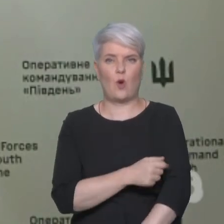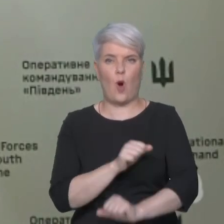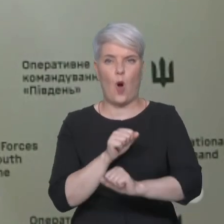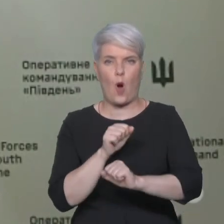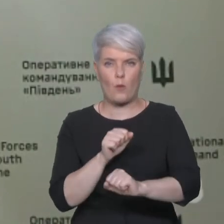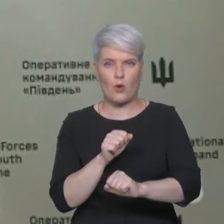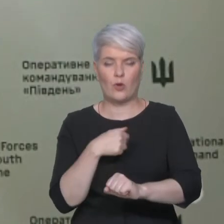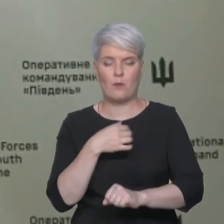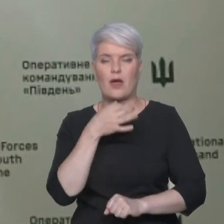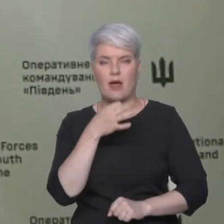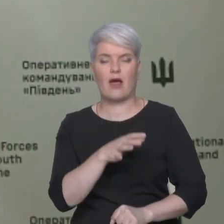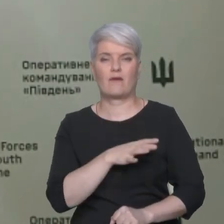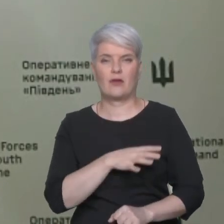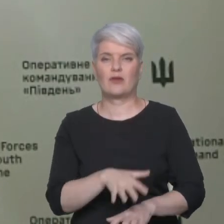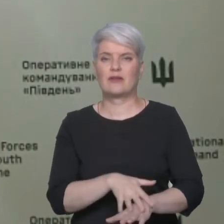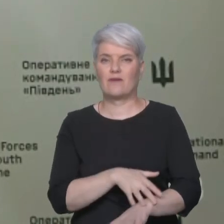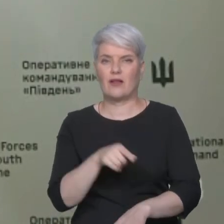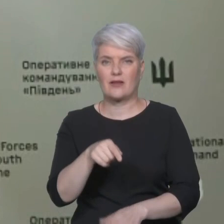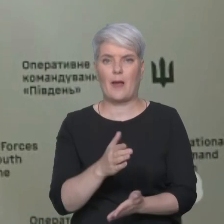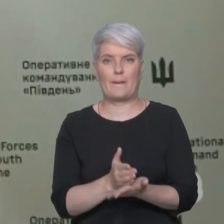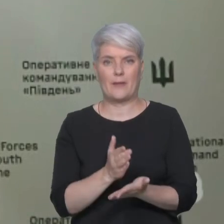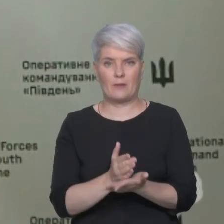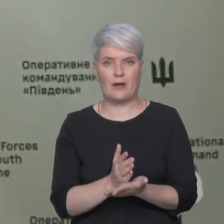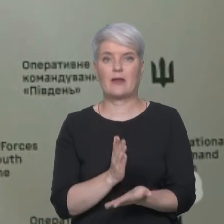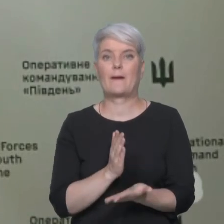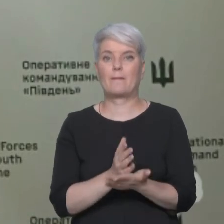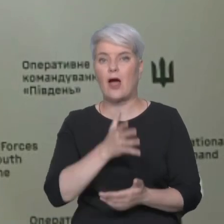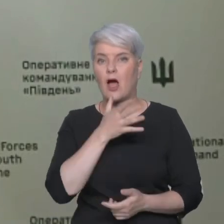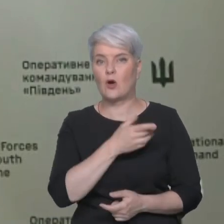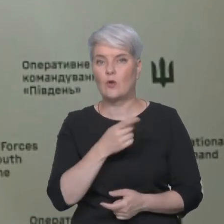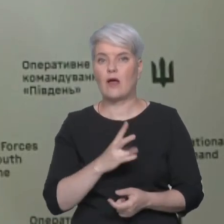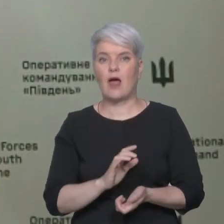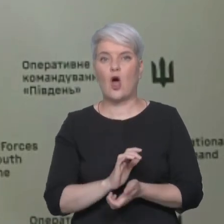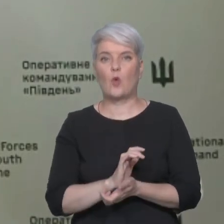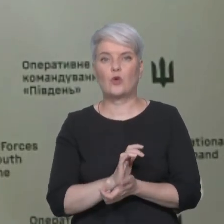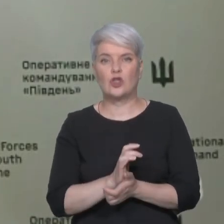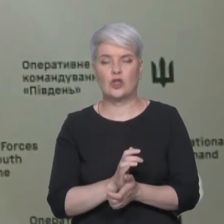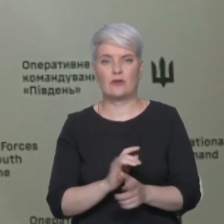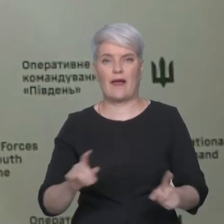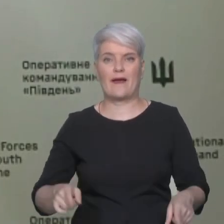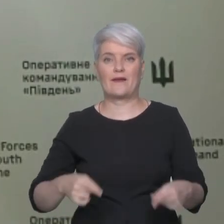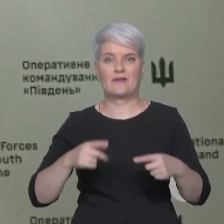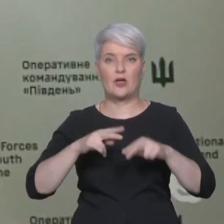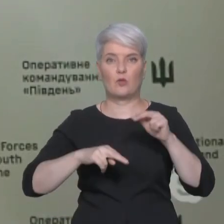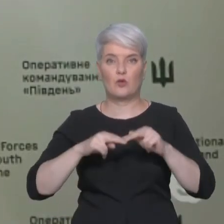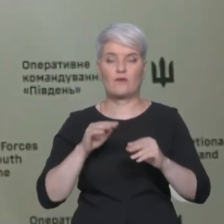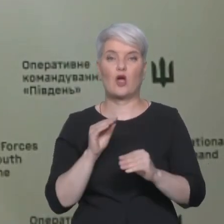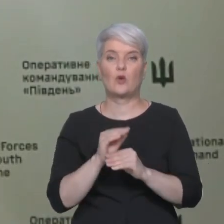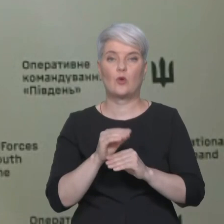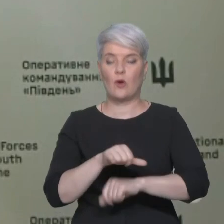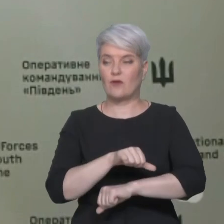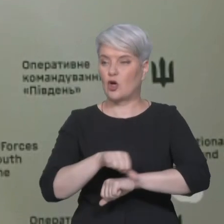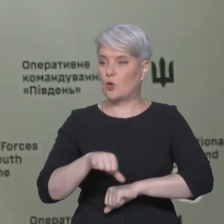там перебувають і мали час на ущільнення і вибудовування додаткових рубежів